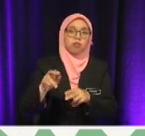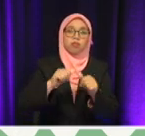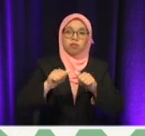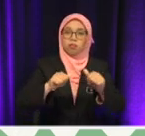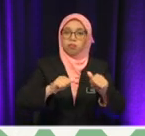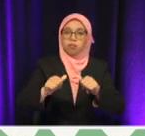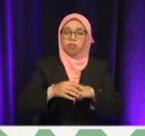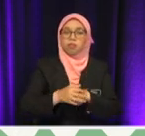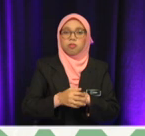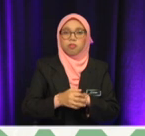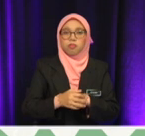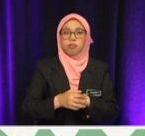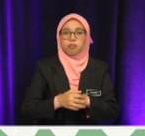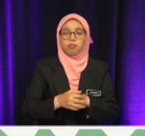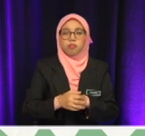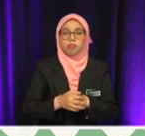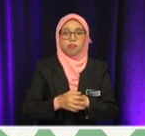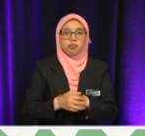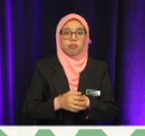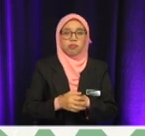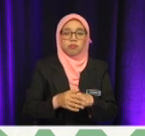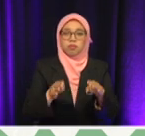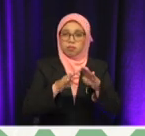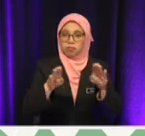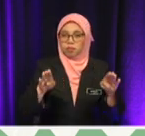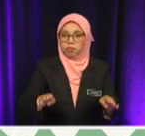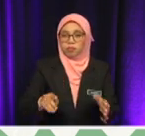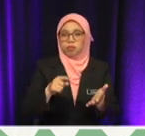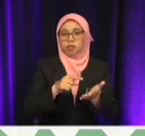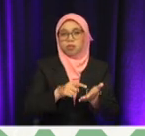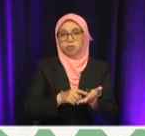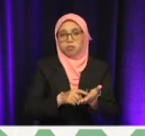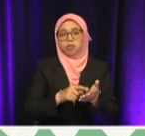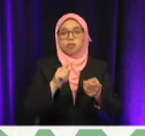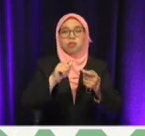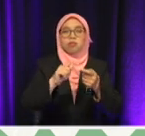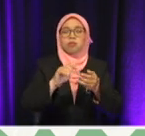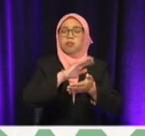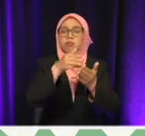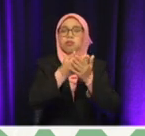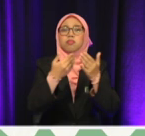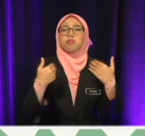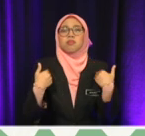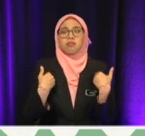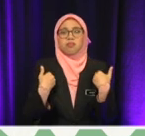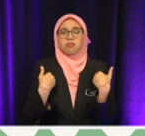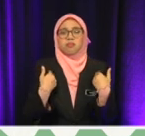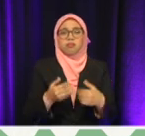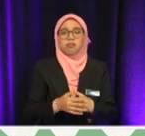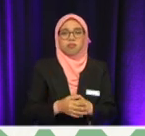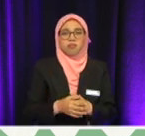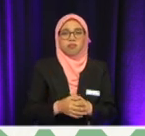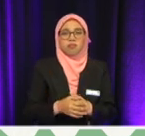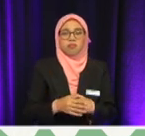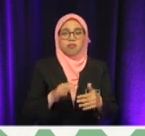kamu ni baik sikit. Kenapa baik? Sebab tarikh dia dah bagi, hari dia dah bagi, masa dia bagi, umur kanak-kanak,